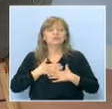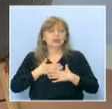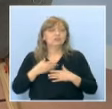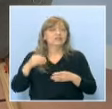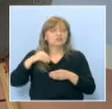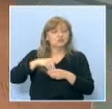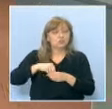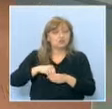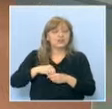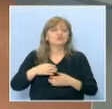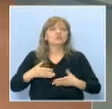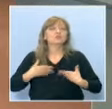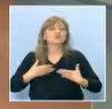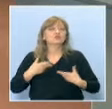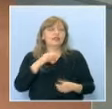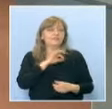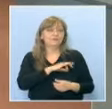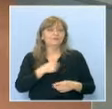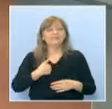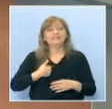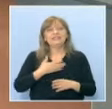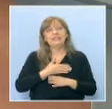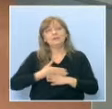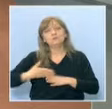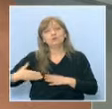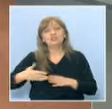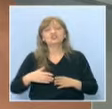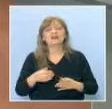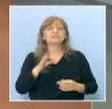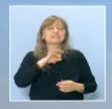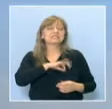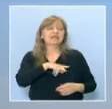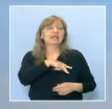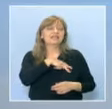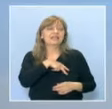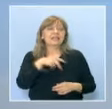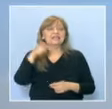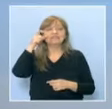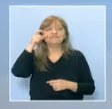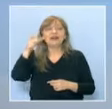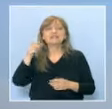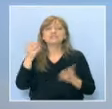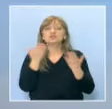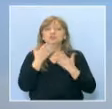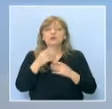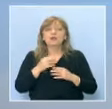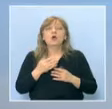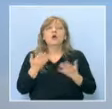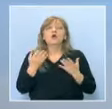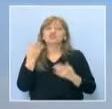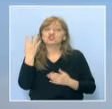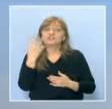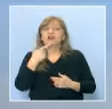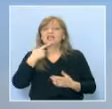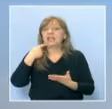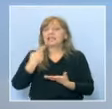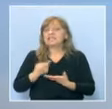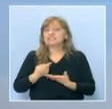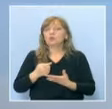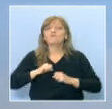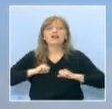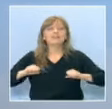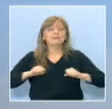успех. А ние продължаваме с поредните отличия за варненски ученици. Възпитаници на 4-та езикова гимназия